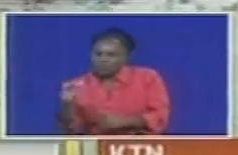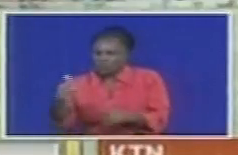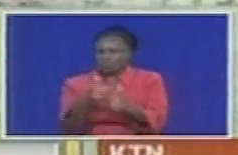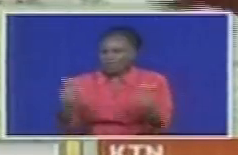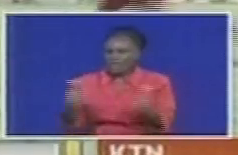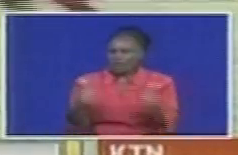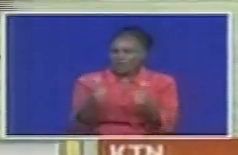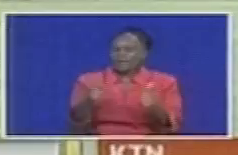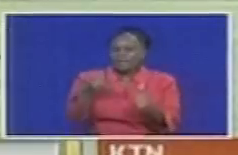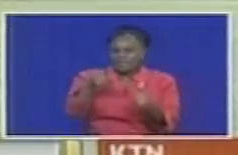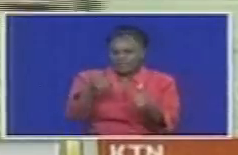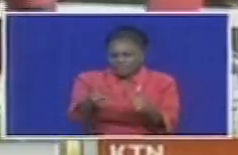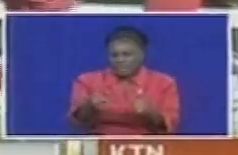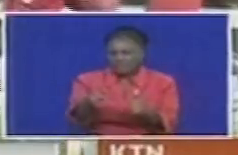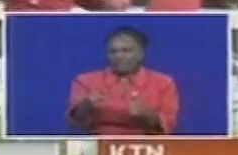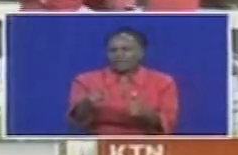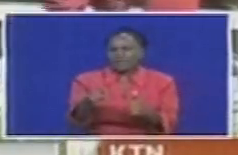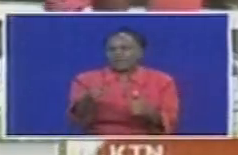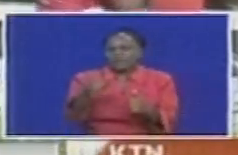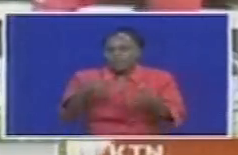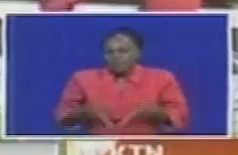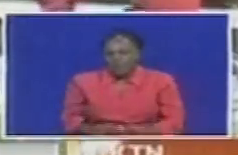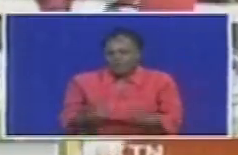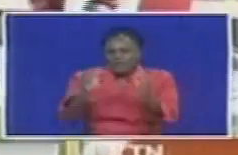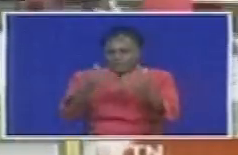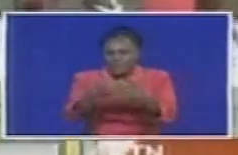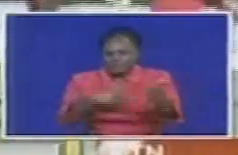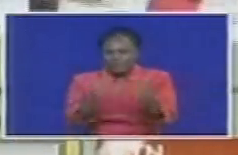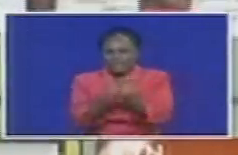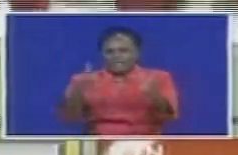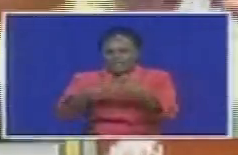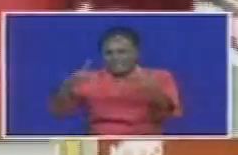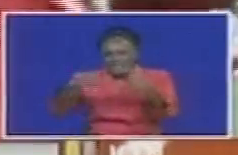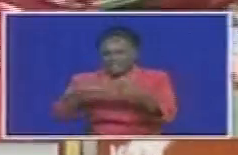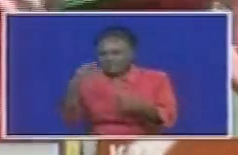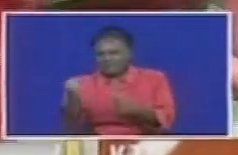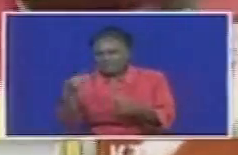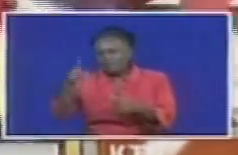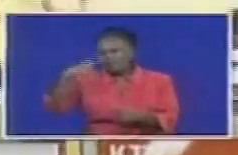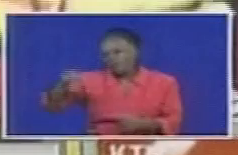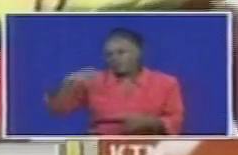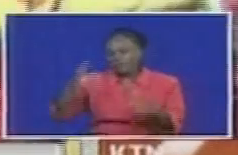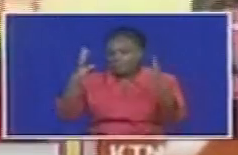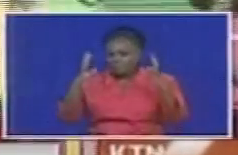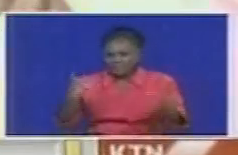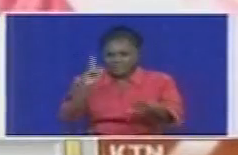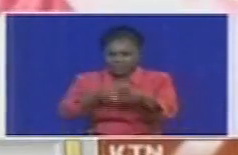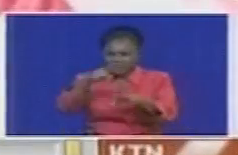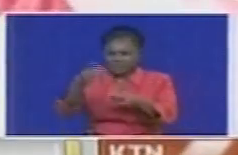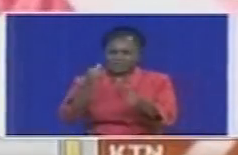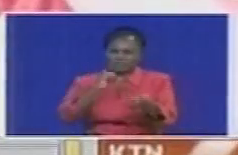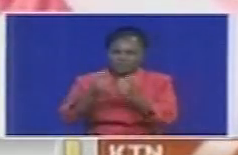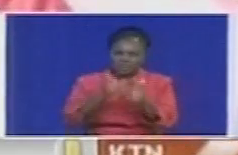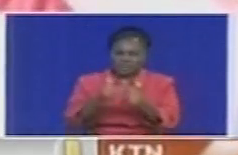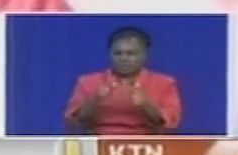wote wakiwazaliwa baada ya Januari mosi mwaka 1995 watafanikiwa kwa kiasi kikubwa watakapokuwa uwanjani.